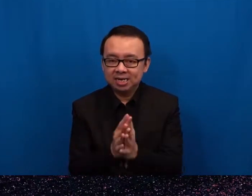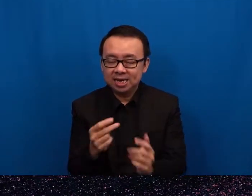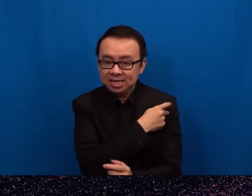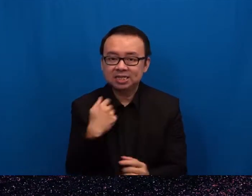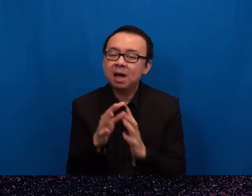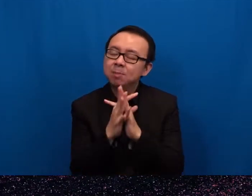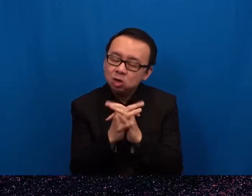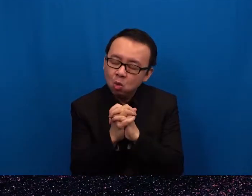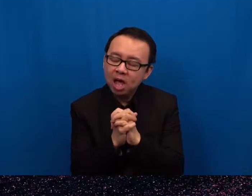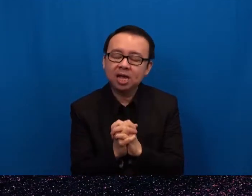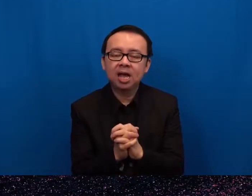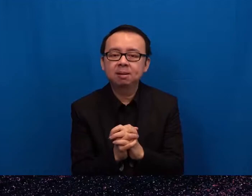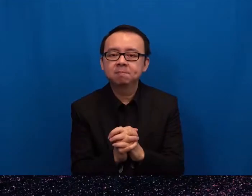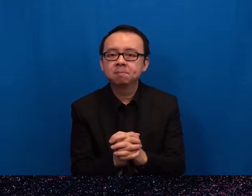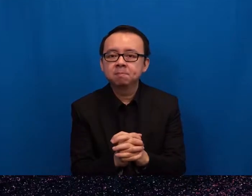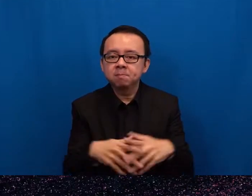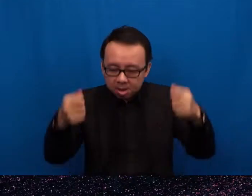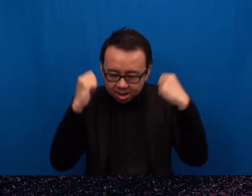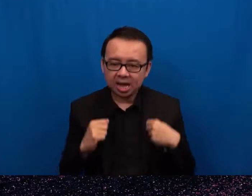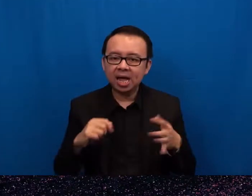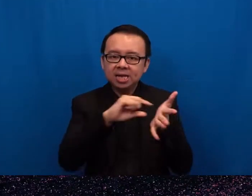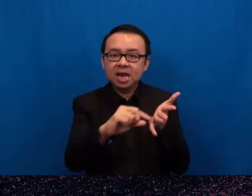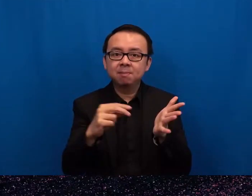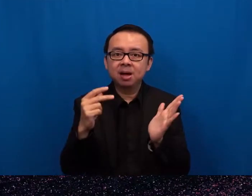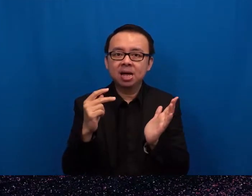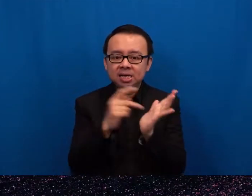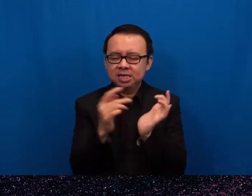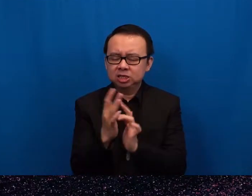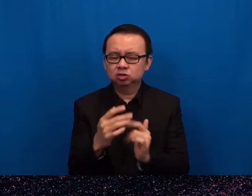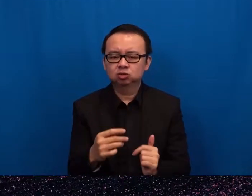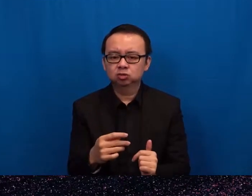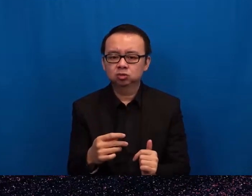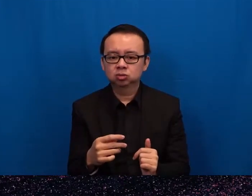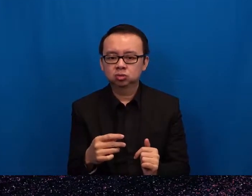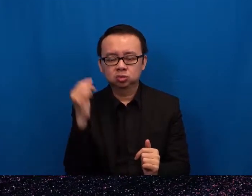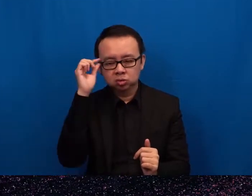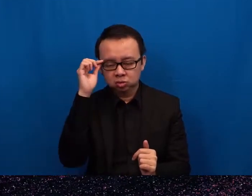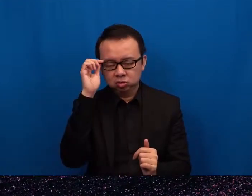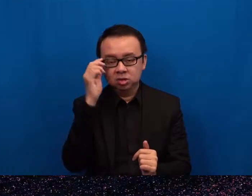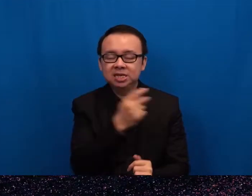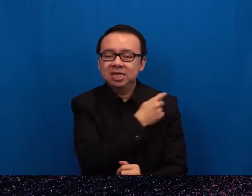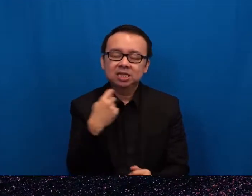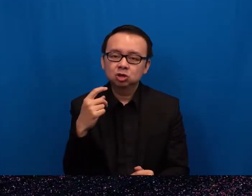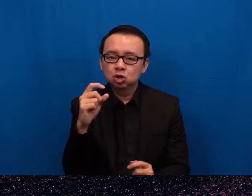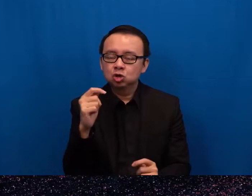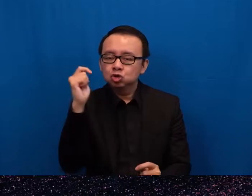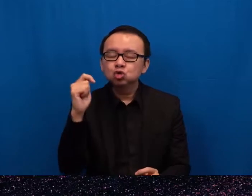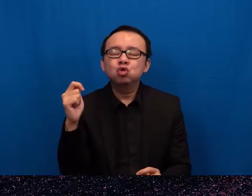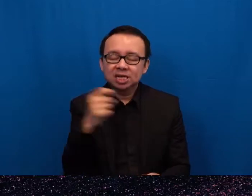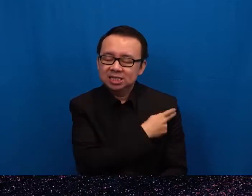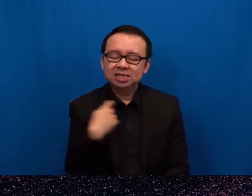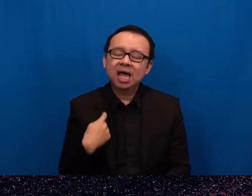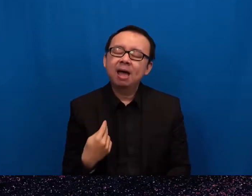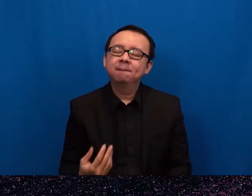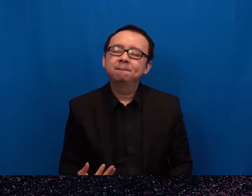dan memakai nama Yesus. Tugas Anda hanya memberitakan firman, bukan berkhotbah loh ya, nggak semuanya dipanggil demikian. Tugas Anda hanyalah